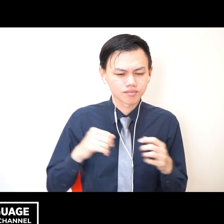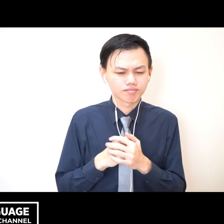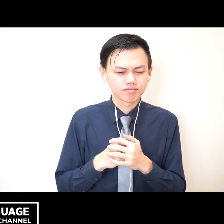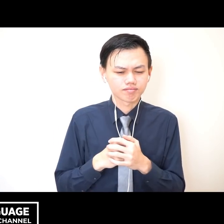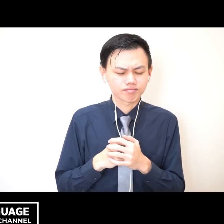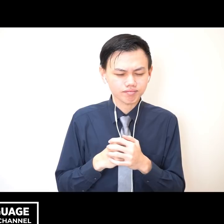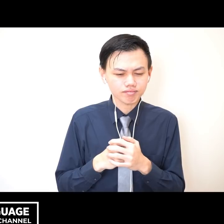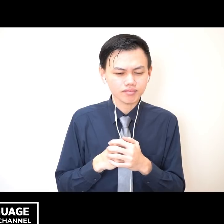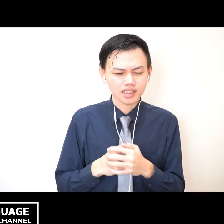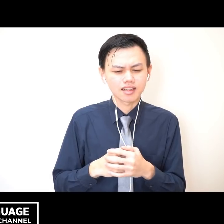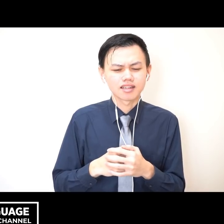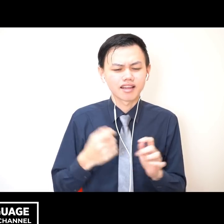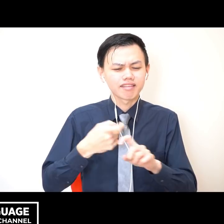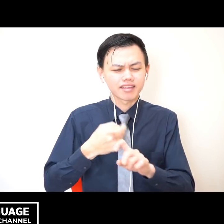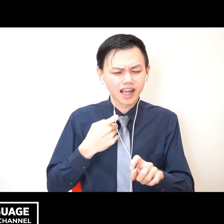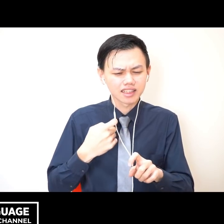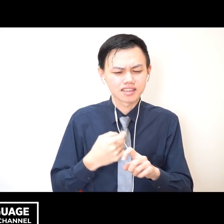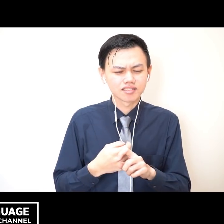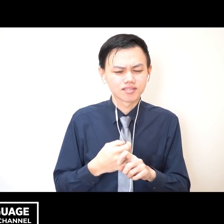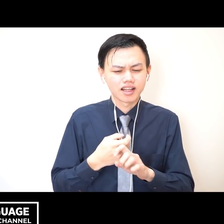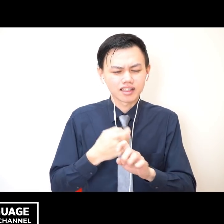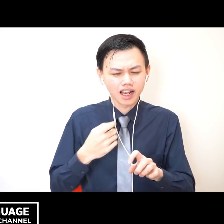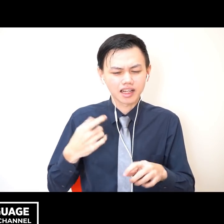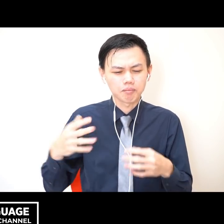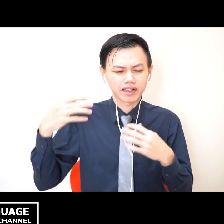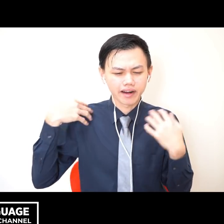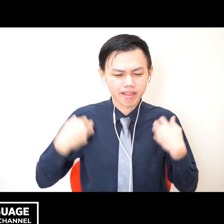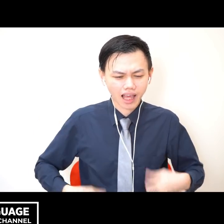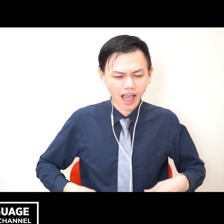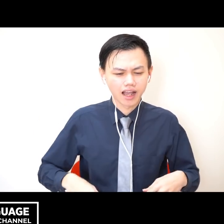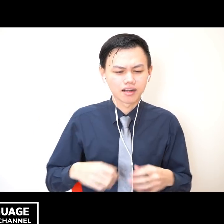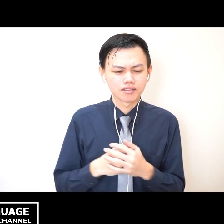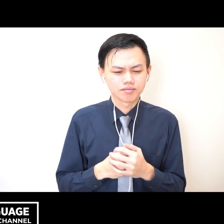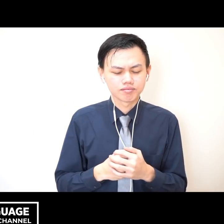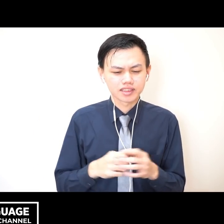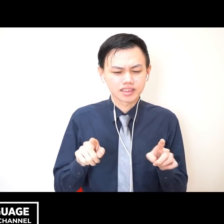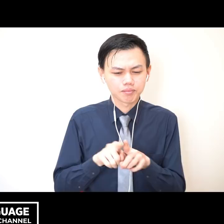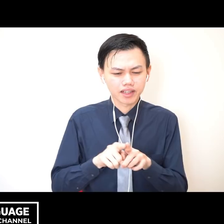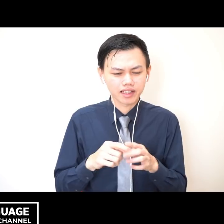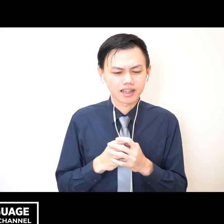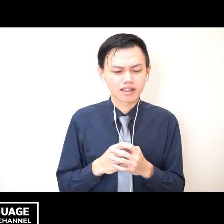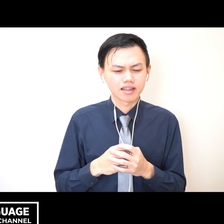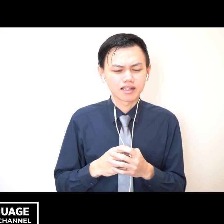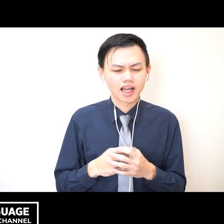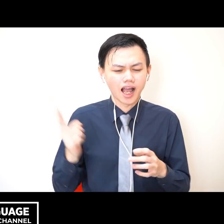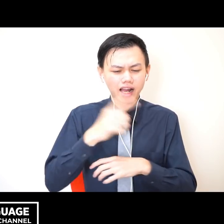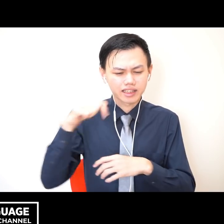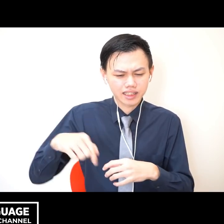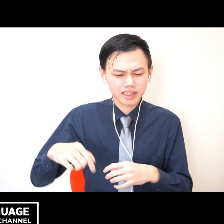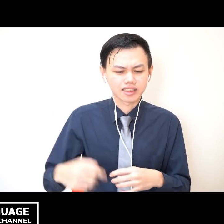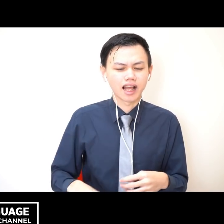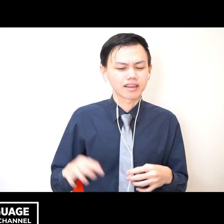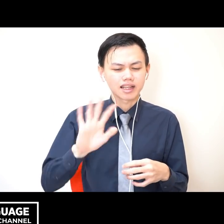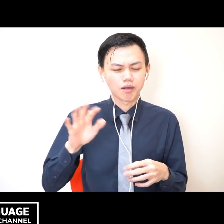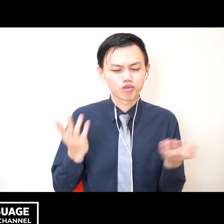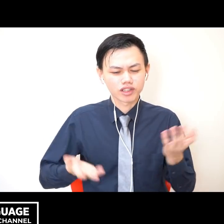memungkiri dan menyangkal bahwa God is always good. And this is my foundation. Dan